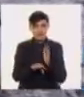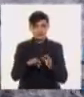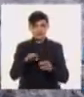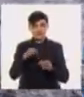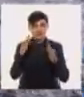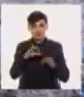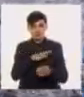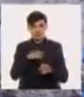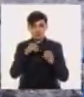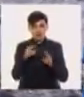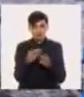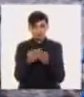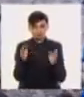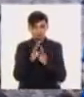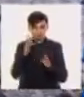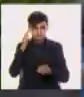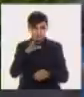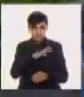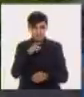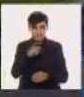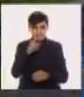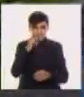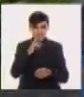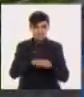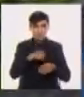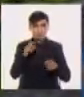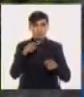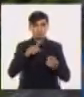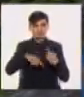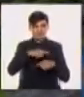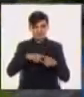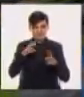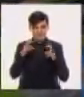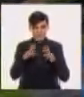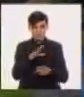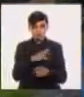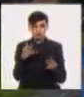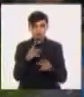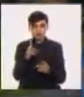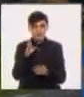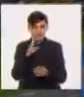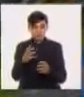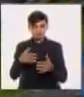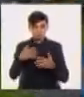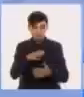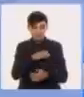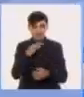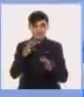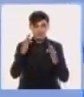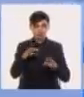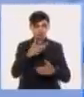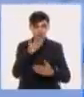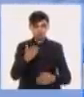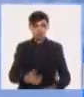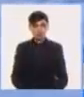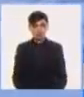построили плотину и водозаборное сооружение. Отсюда, видимо, предприятие берет воду для производственных нужд, хотя и на это разрешение не